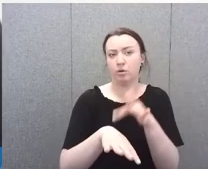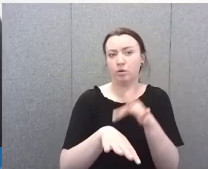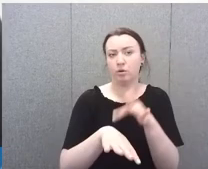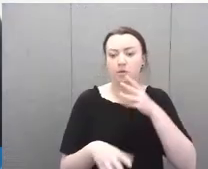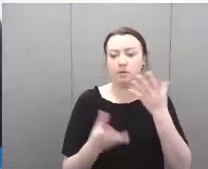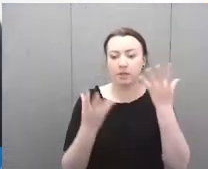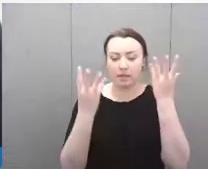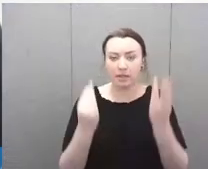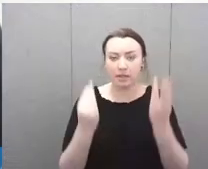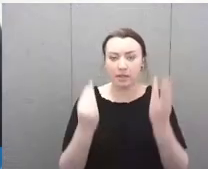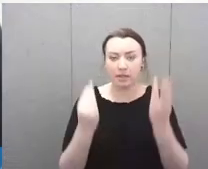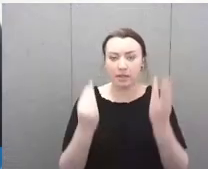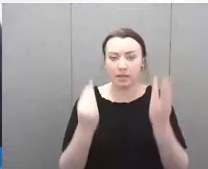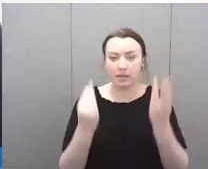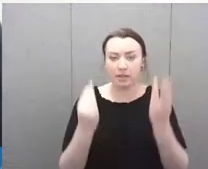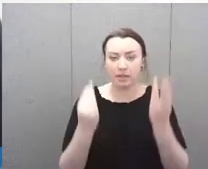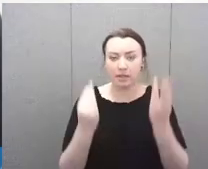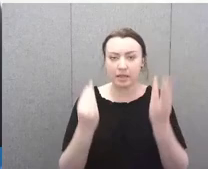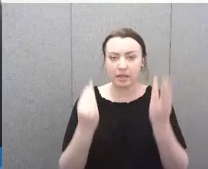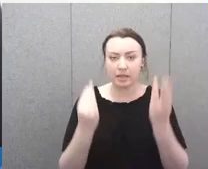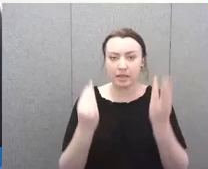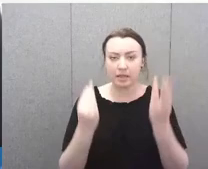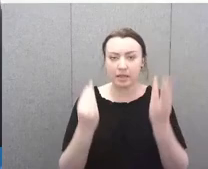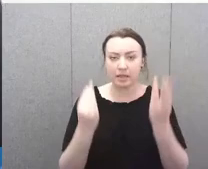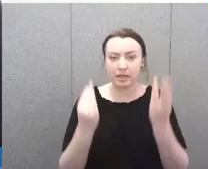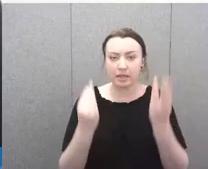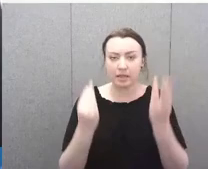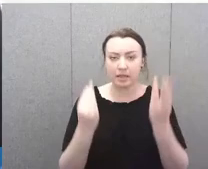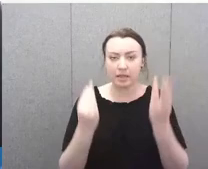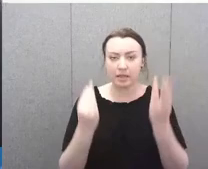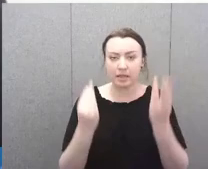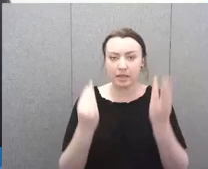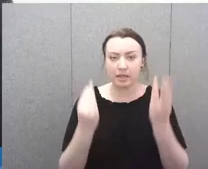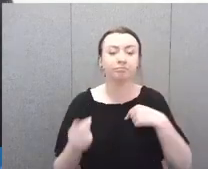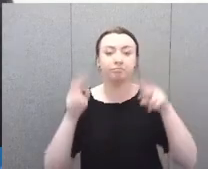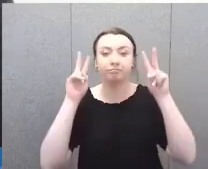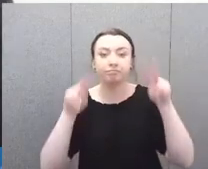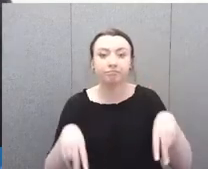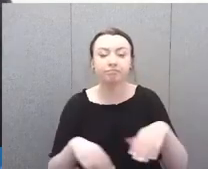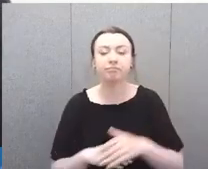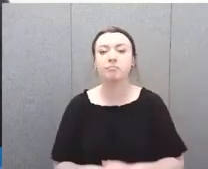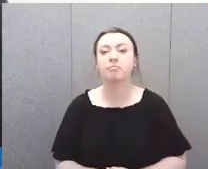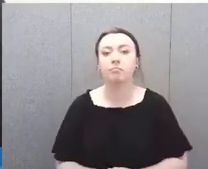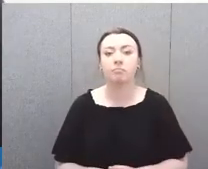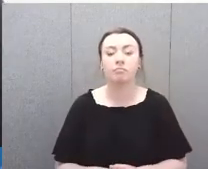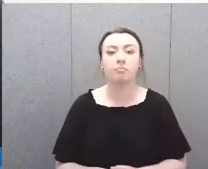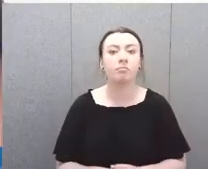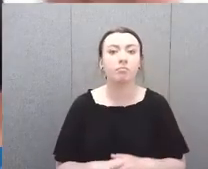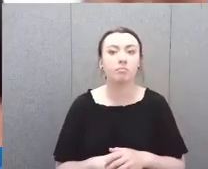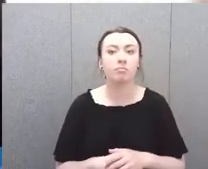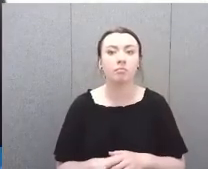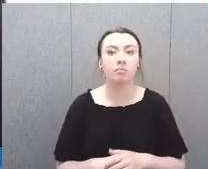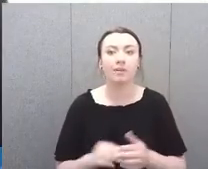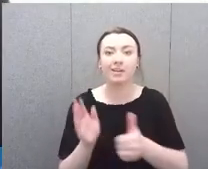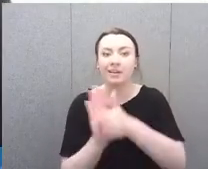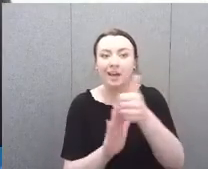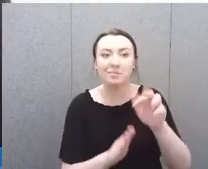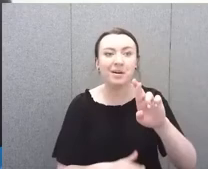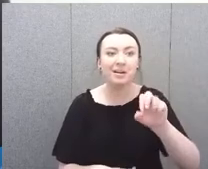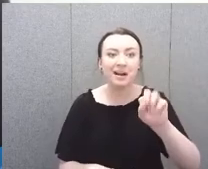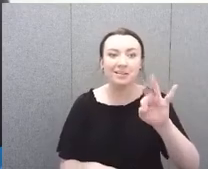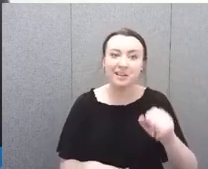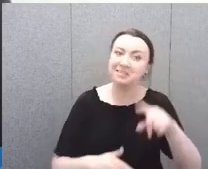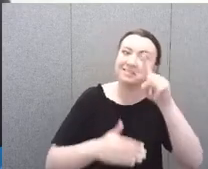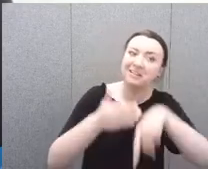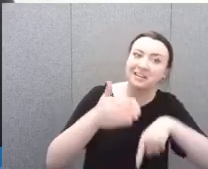эти квоты, особенно в текущее время, вот эти вопросы женского лидерства. Я, наверное,